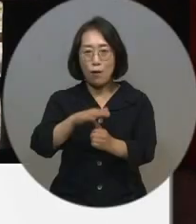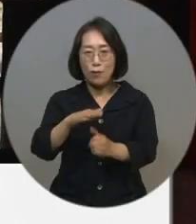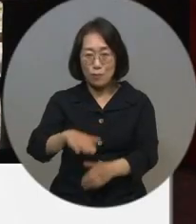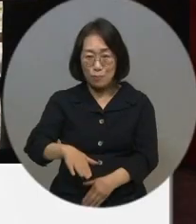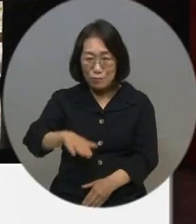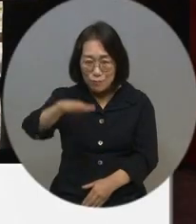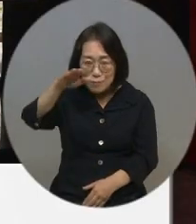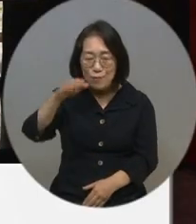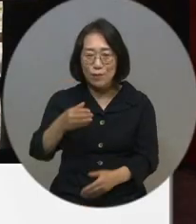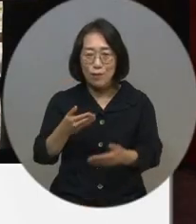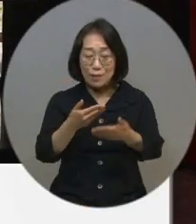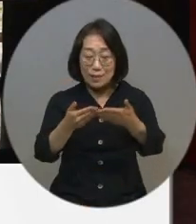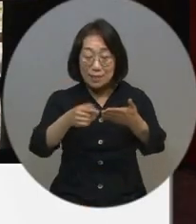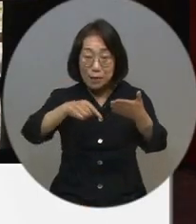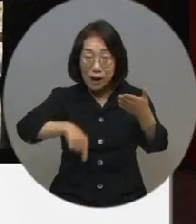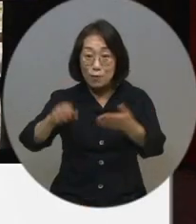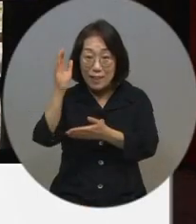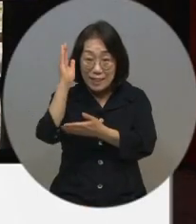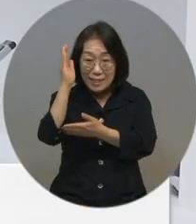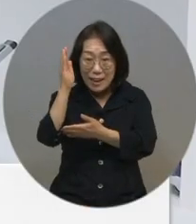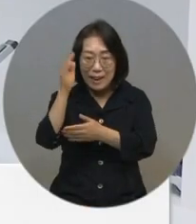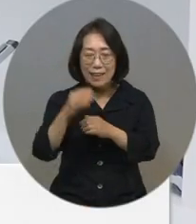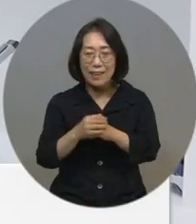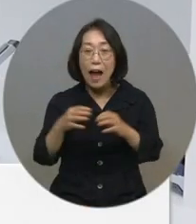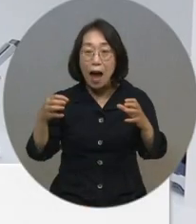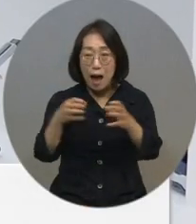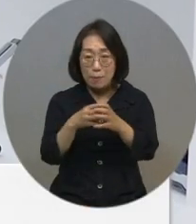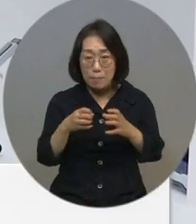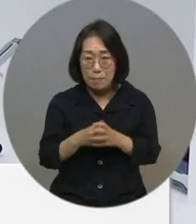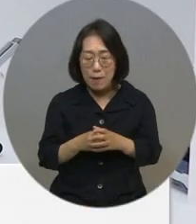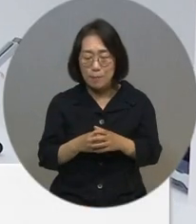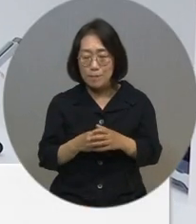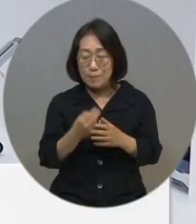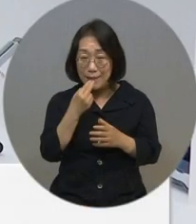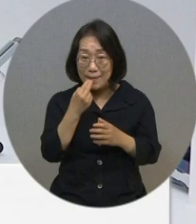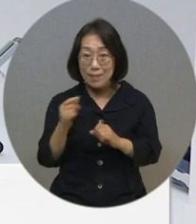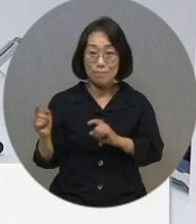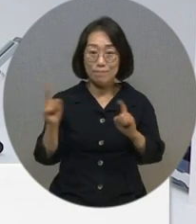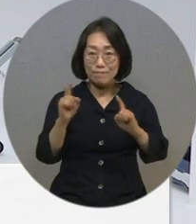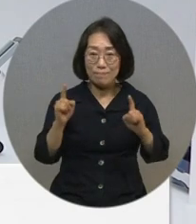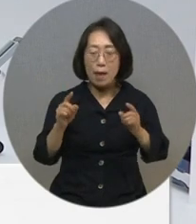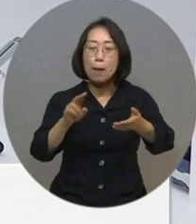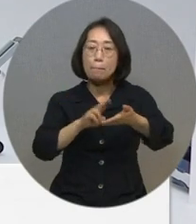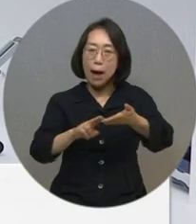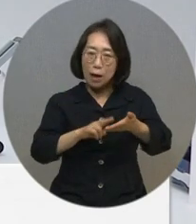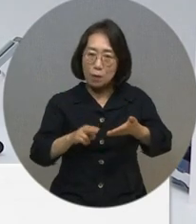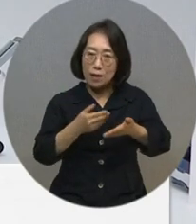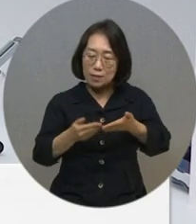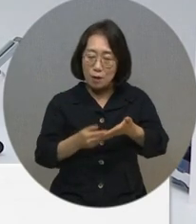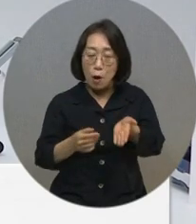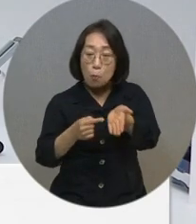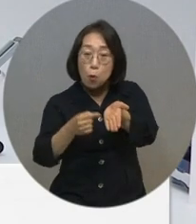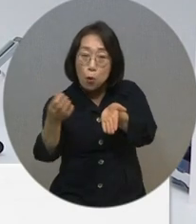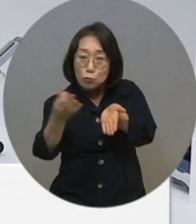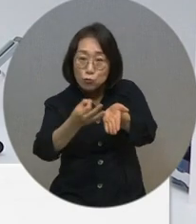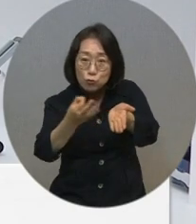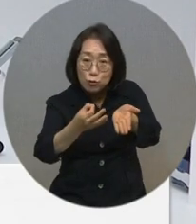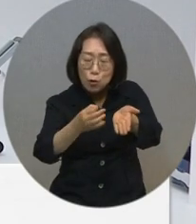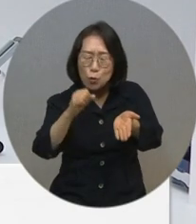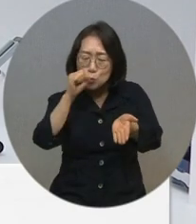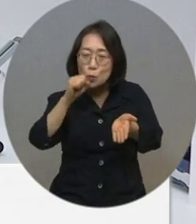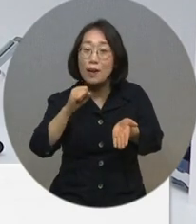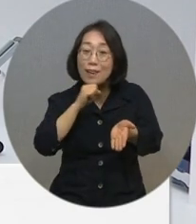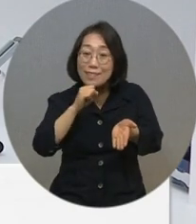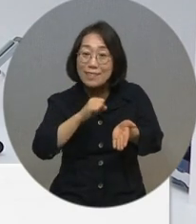어려서부터 그림 속에 이야기를 불어넣어 생동감 가득한 만화를 그려 주변에 보여주는 걸 좋아하던